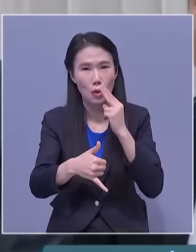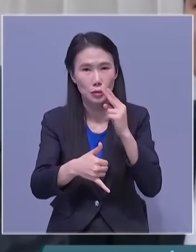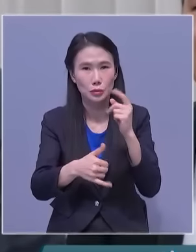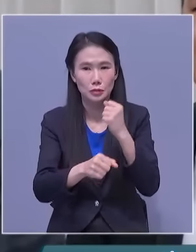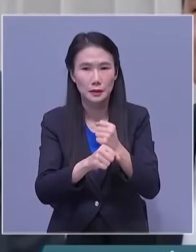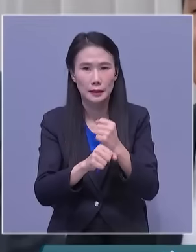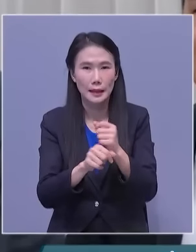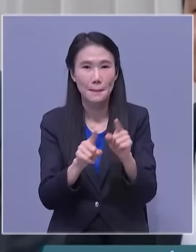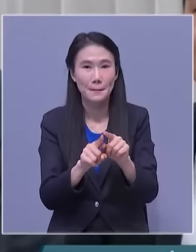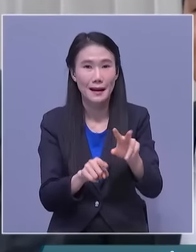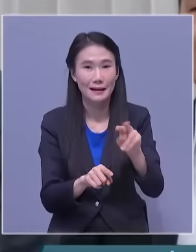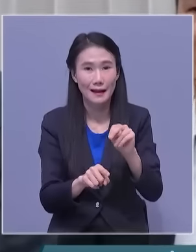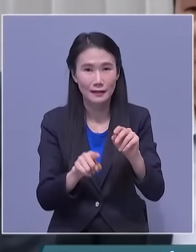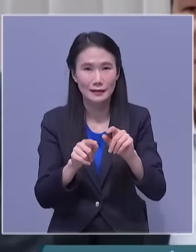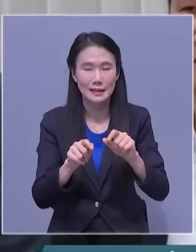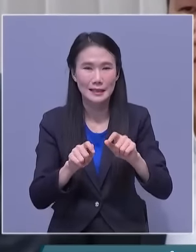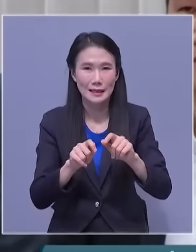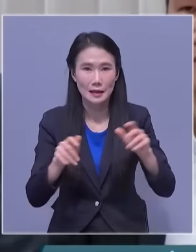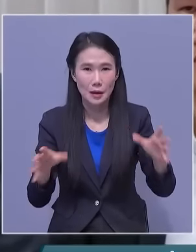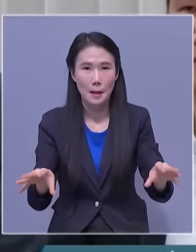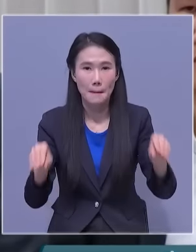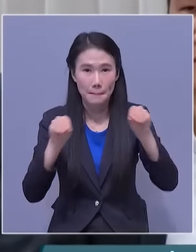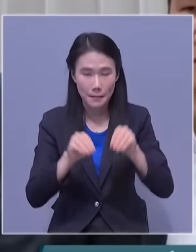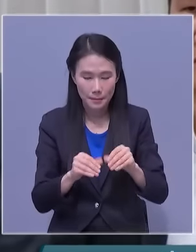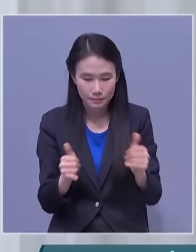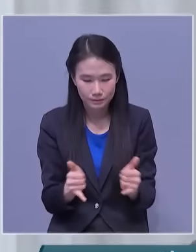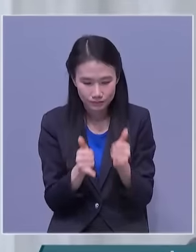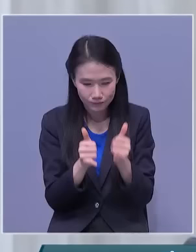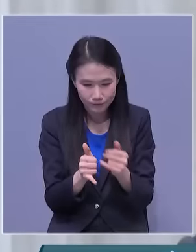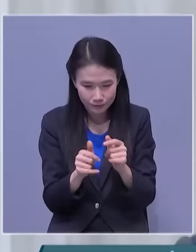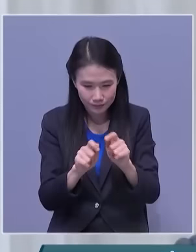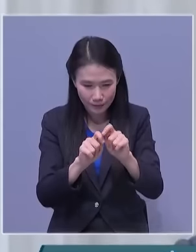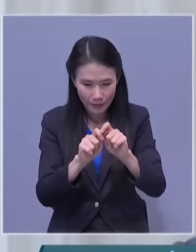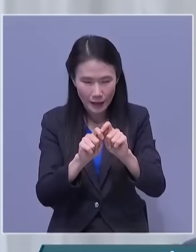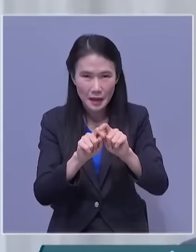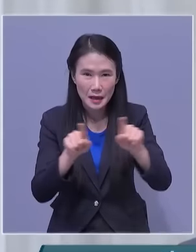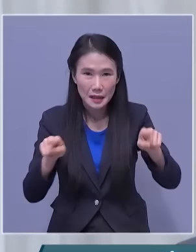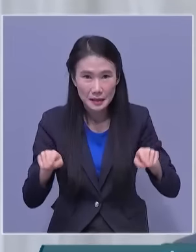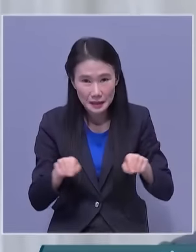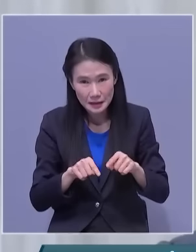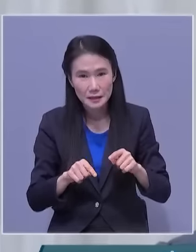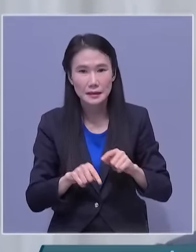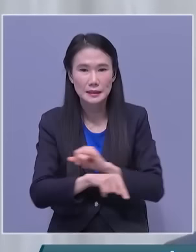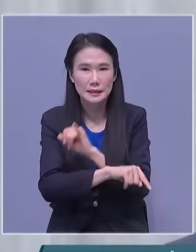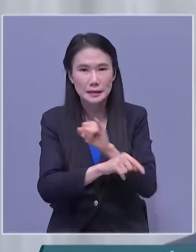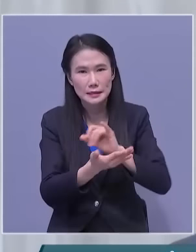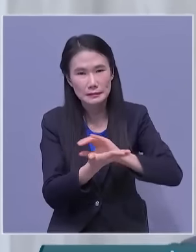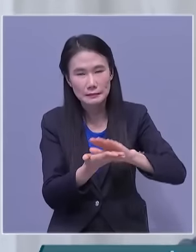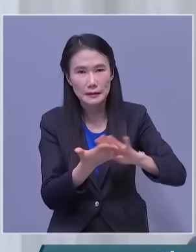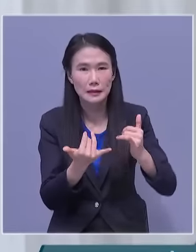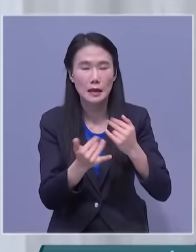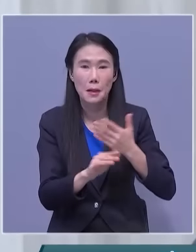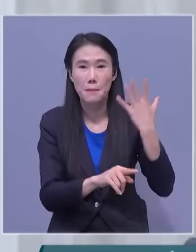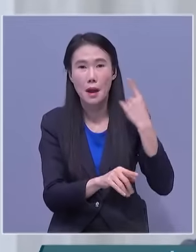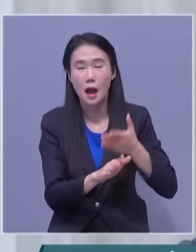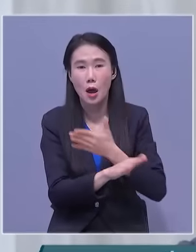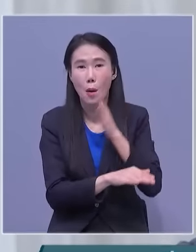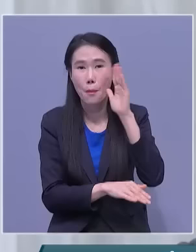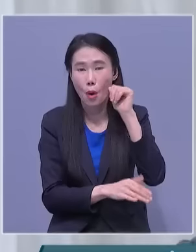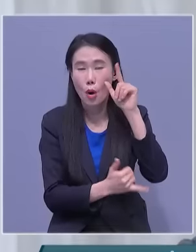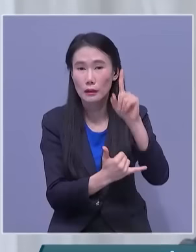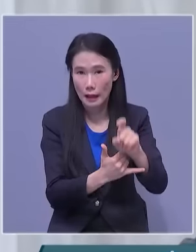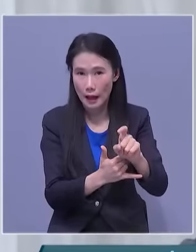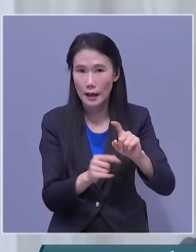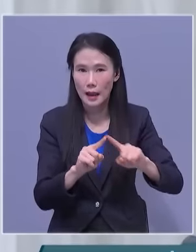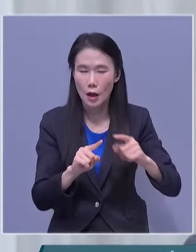ทำพินัยกรรมและการถ่ายโอนเปลี่ยนแปลงชื่อในโฉนดที่ดินหลายแปลงก่อนที่คุณพ่อจะเสียชีวิตและทรัพย์